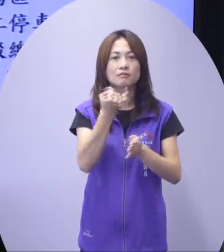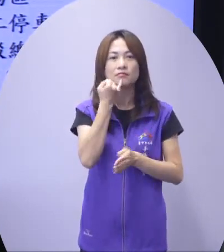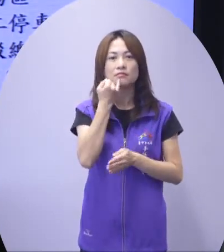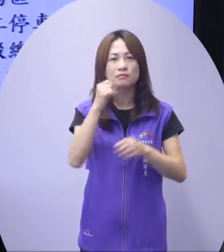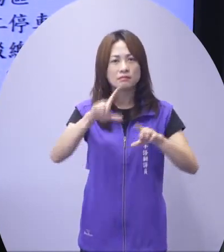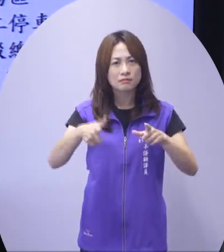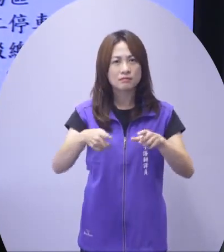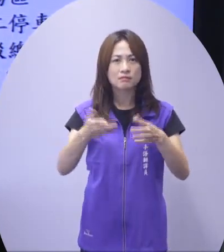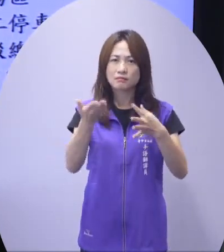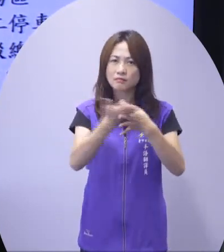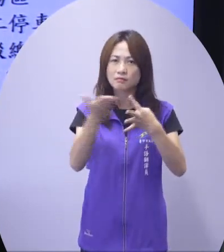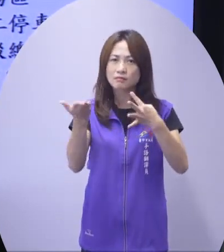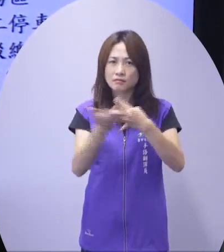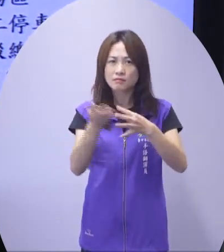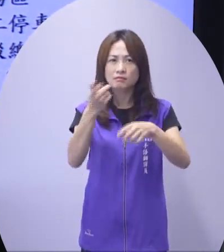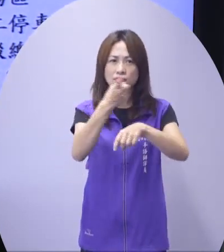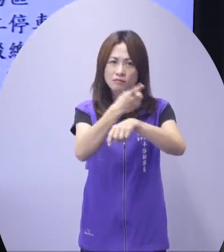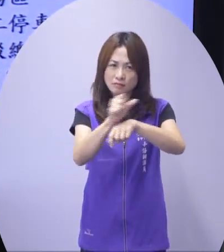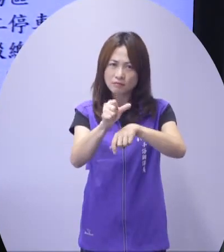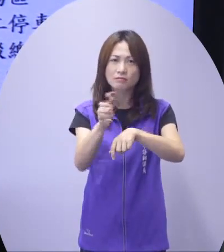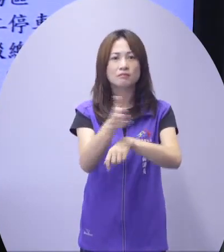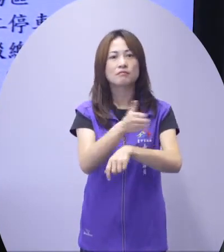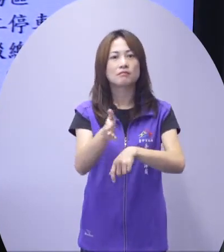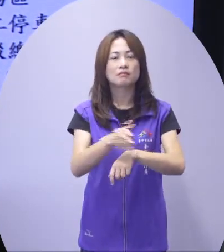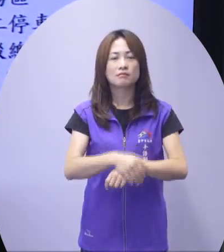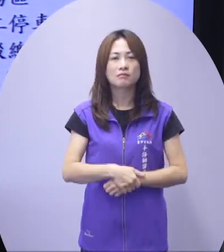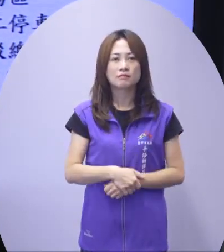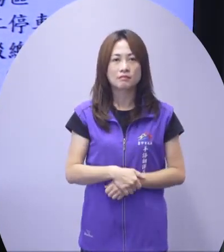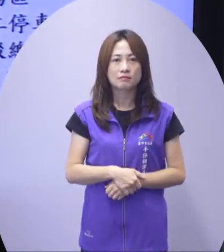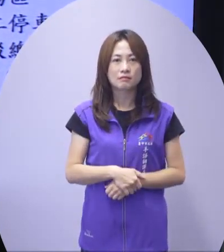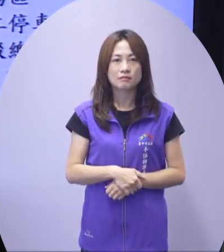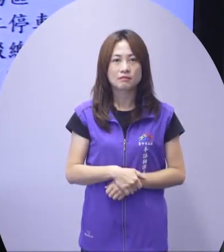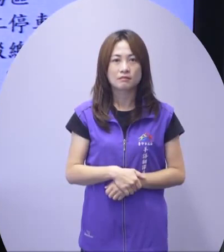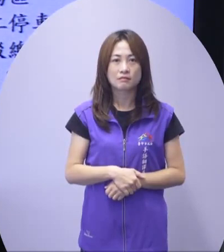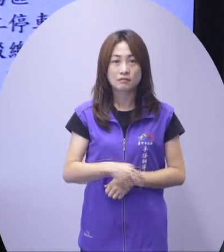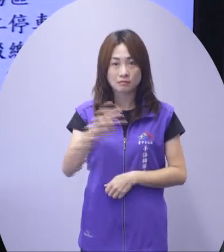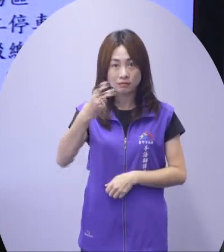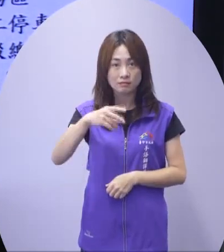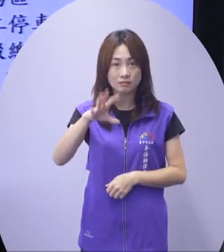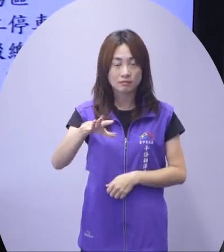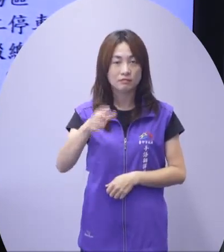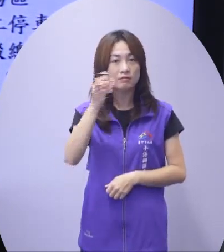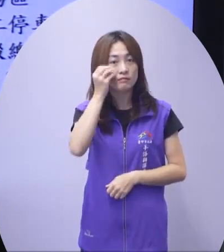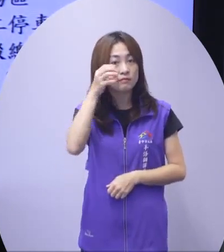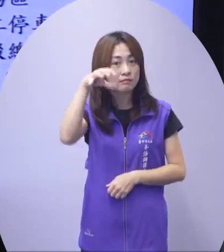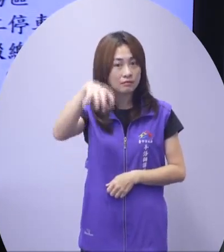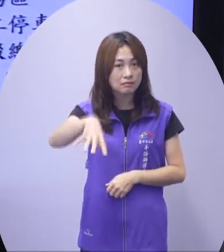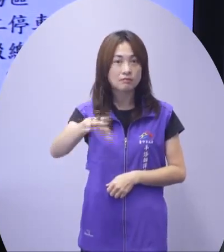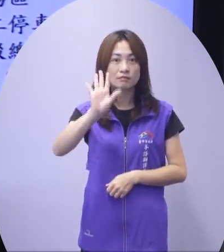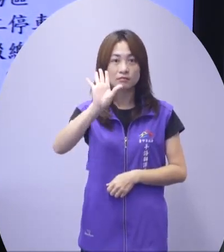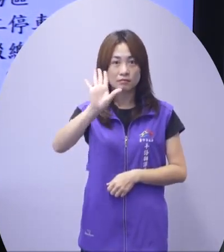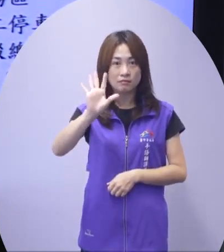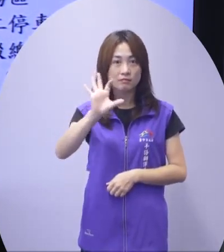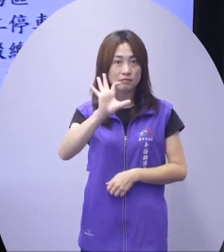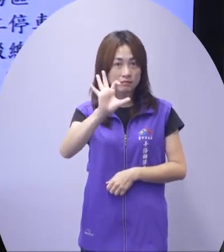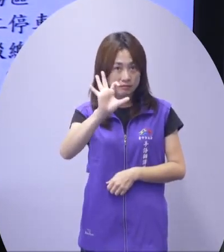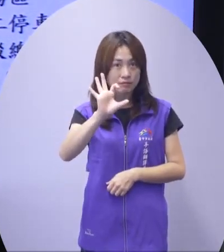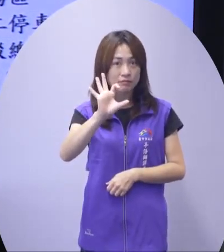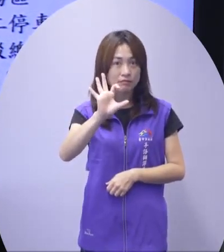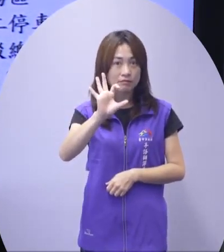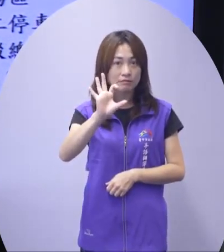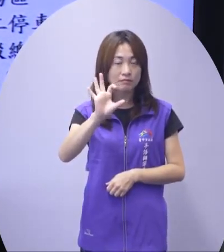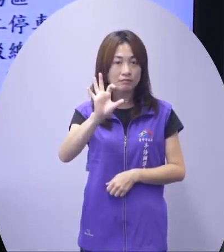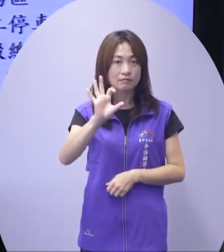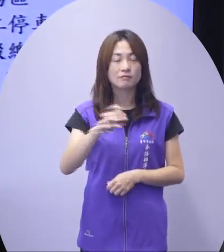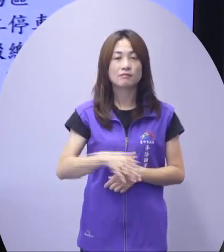满就开车。那流动厕所部分有规划3个厂区有流动厕所，包括展览区、第二停车场，还有接驳总站